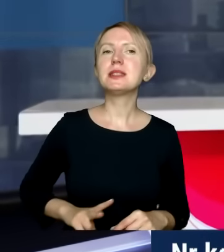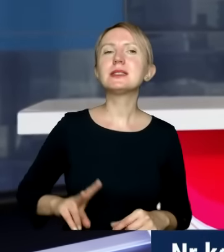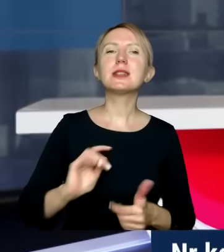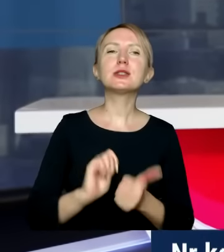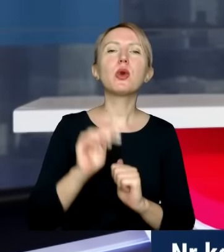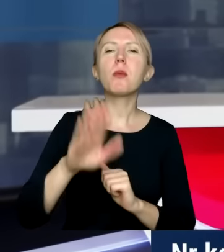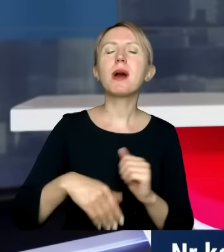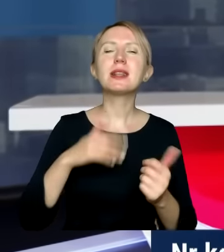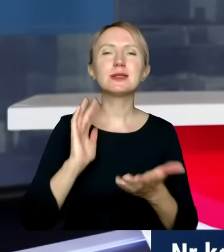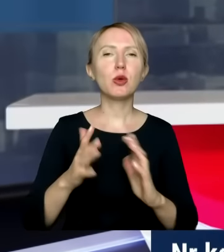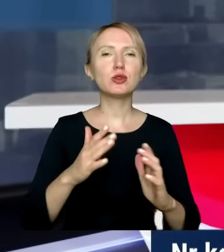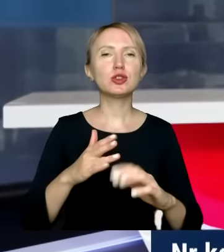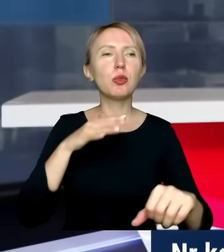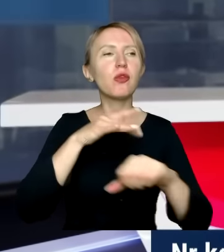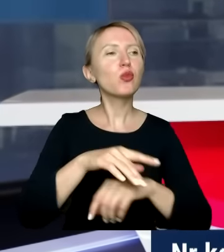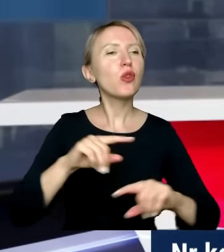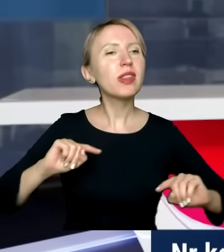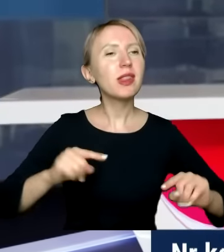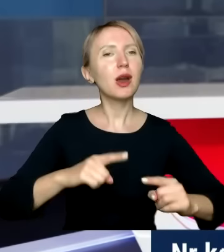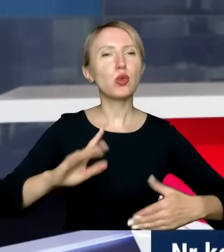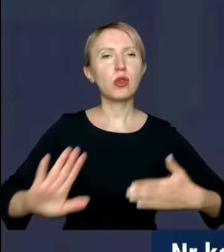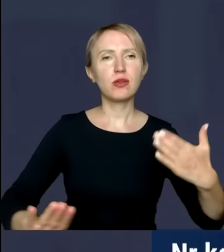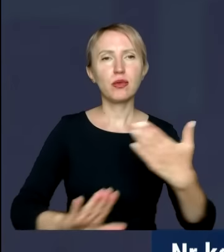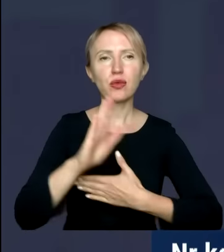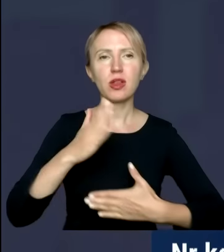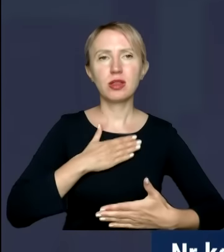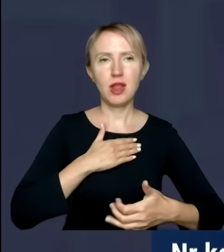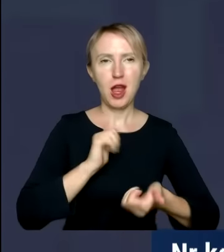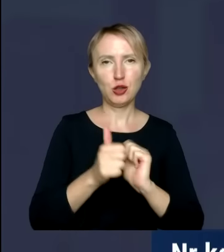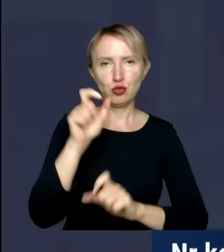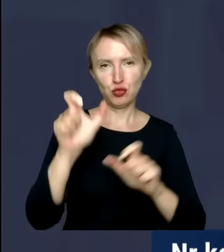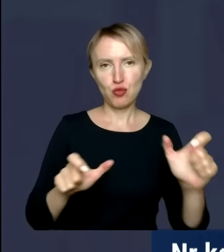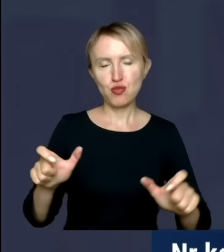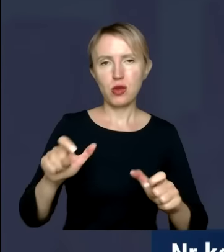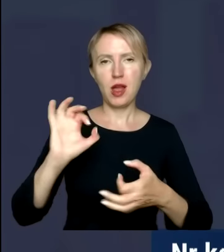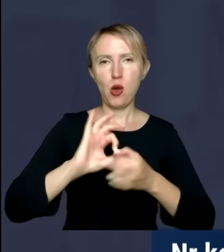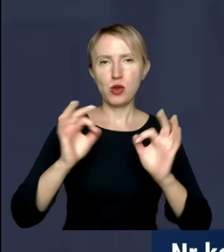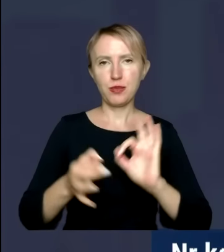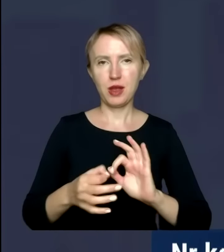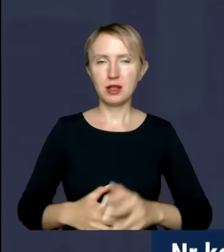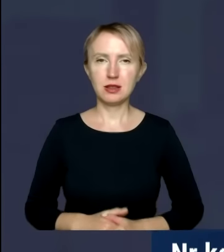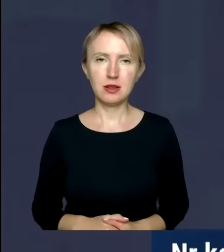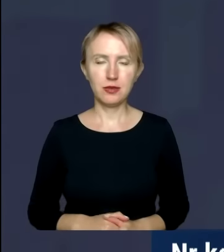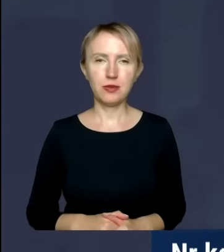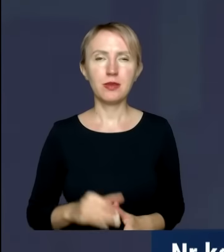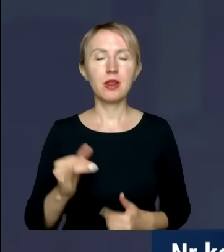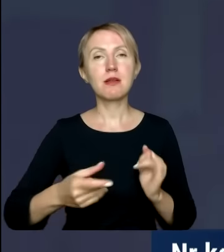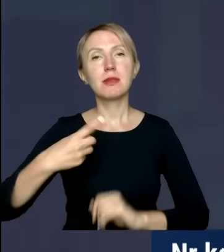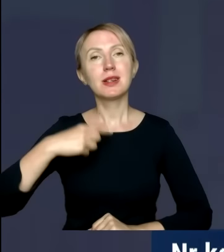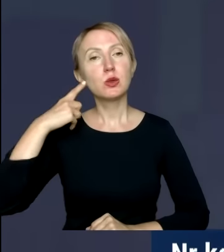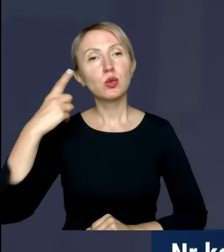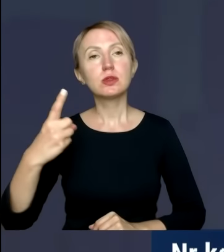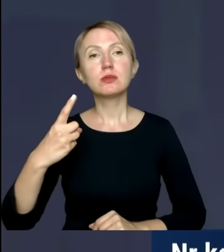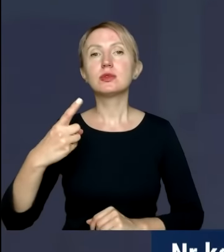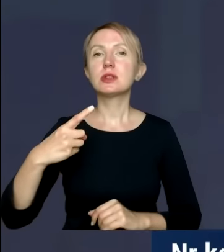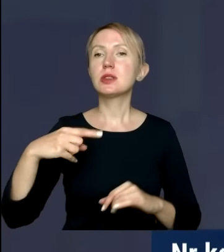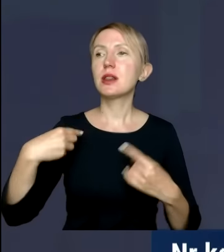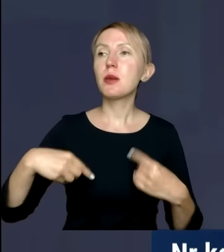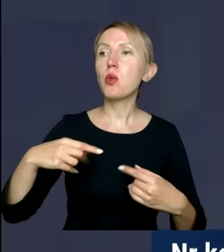żeby wpływać na organizację występów naszych sportowców na igrzyskach olimpijskich i jeśli słyszymy o tym że brakowało